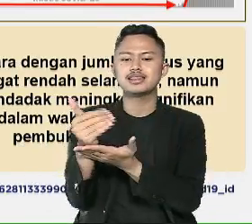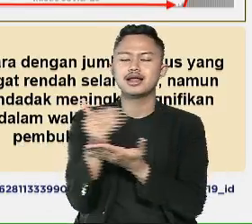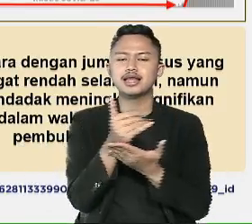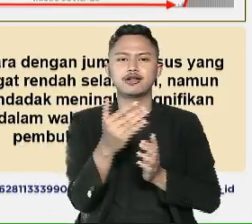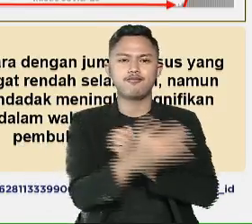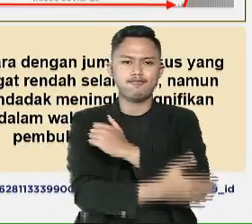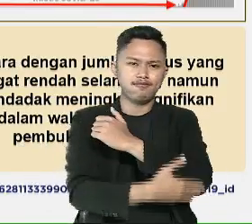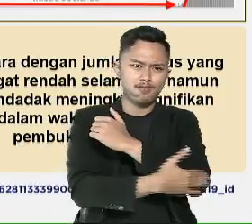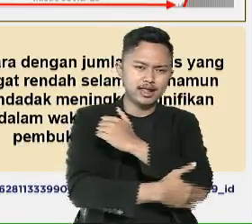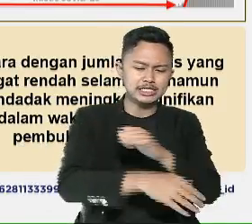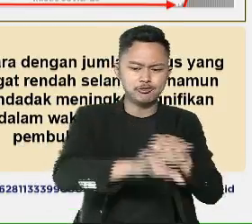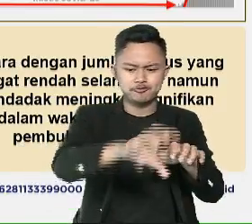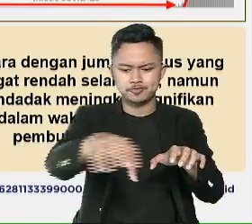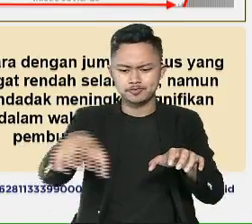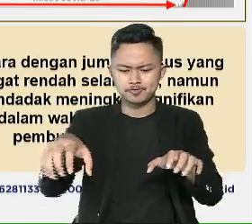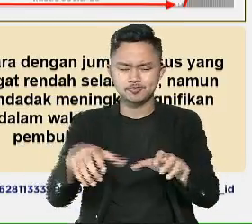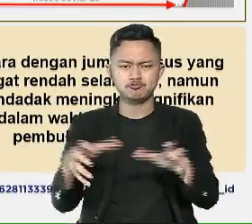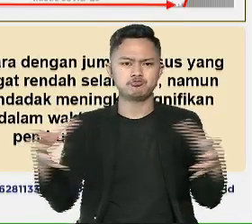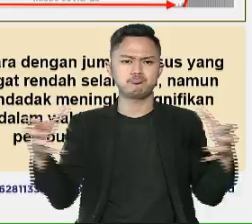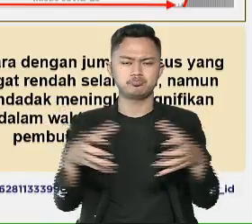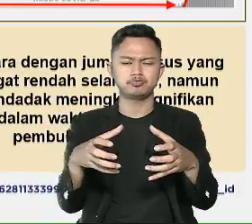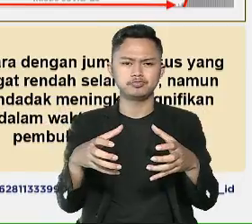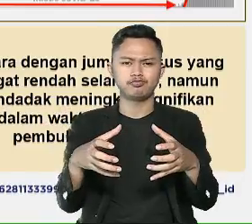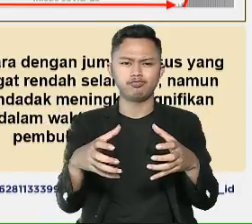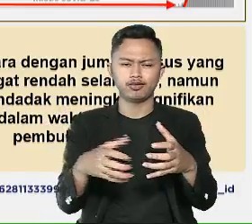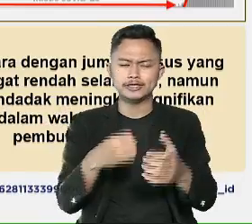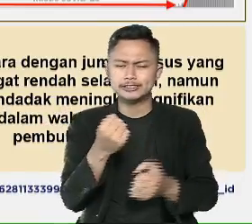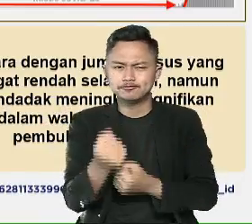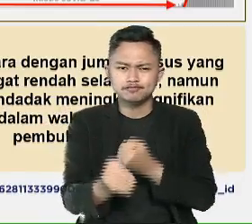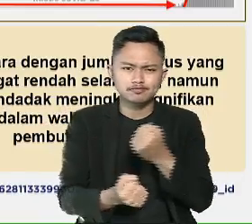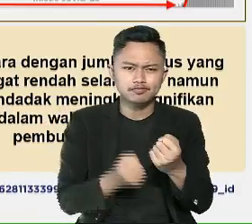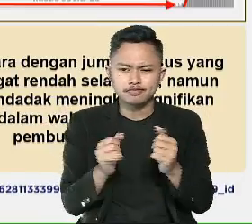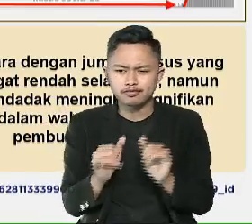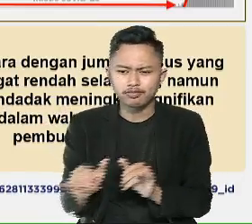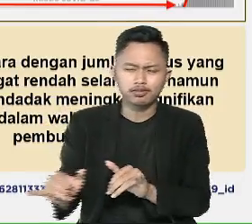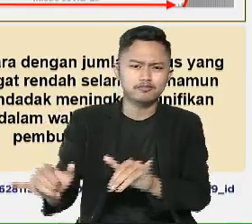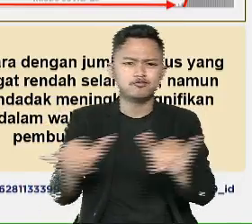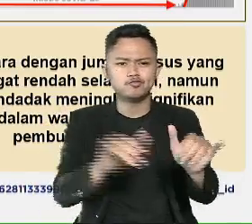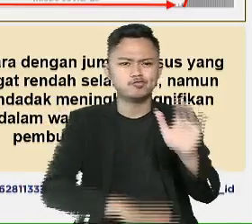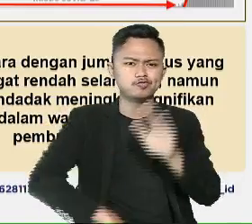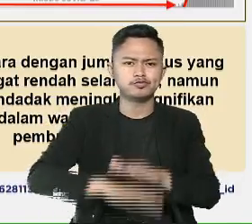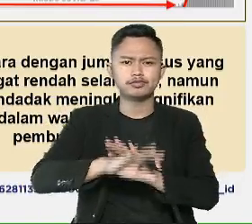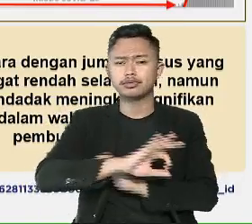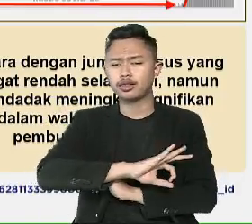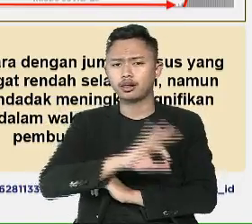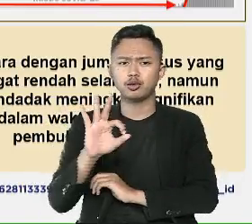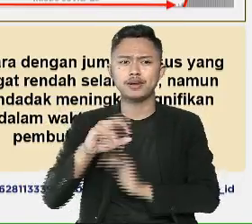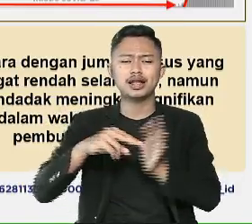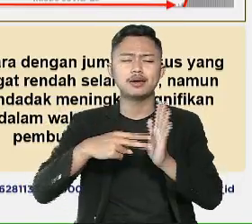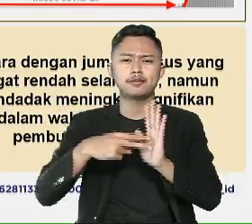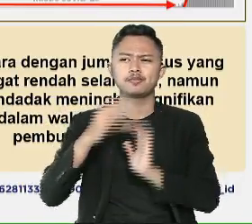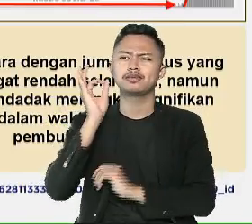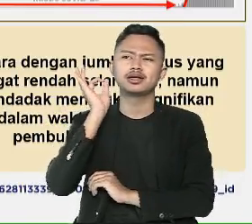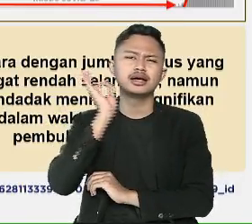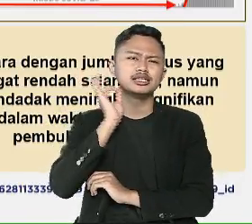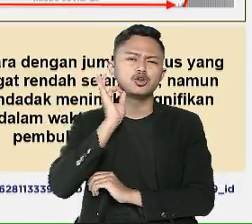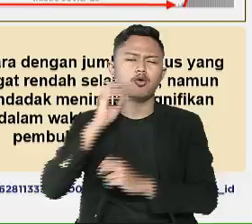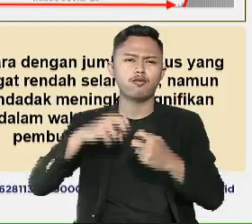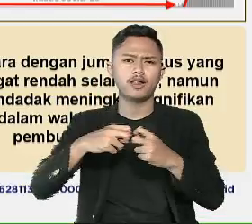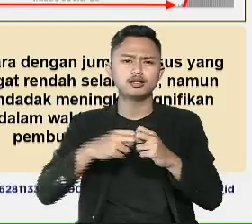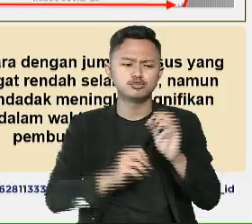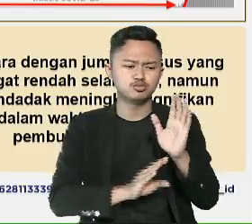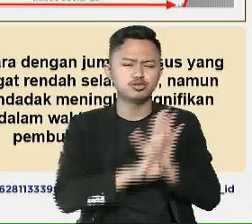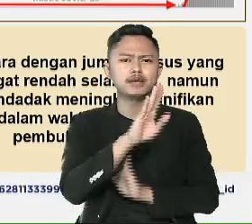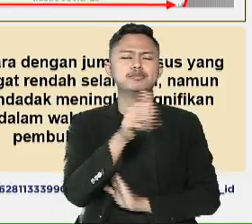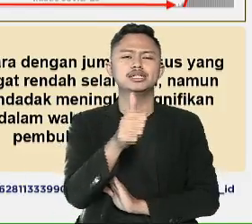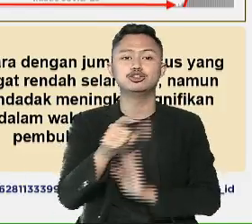negara menunjukkan bahwa upaya yang tidak menyeluruh akan berpotensi untuk kembali meningkatkan kasus.